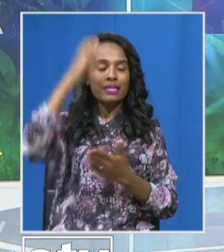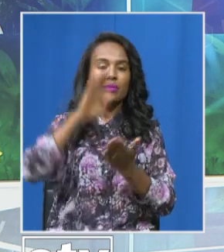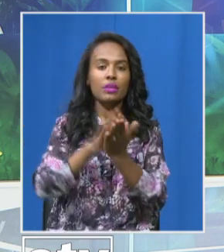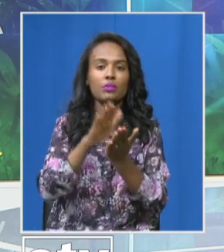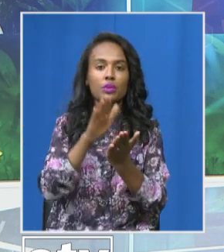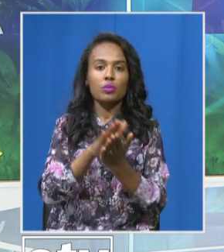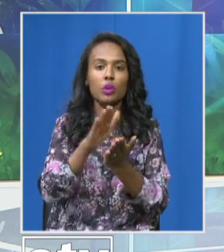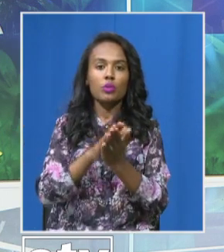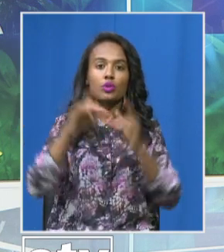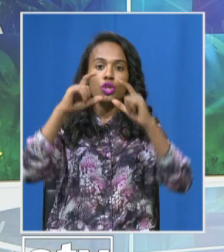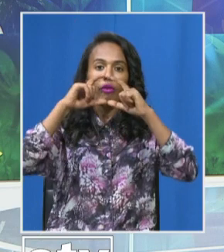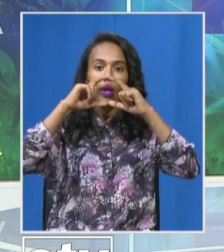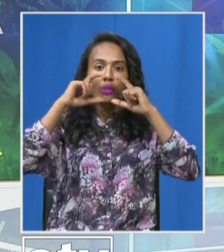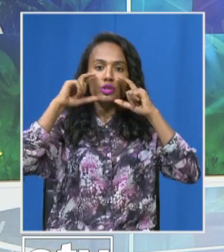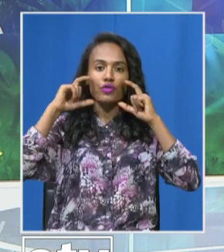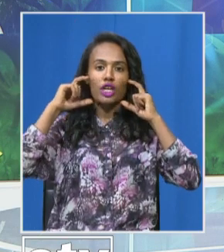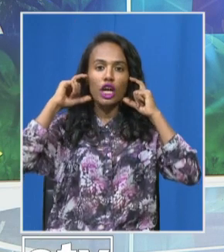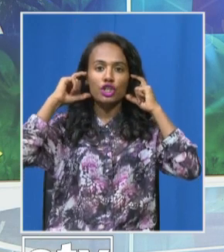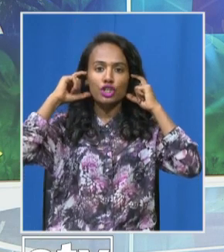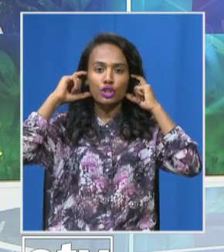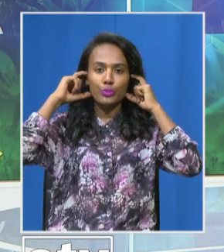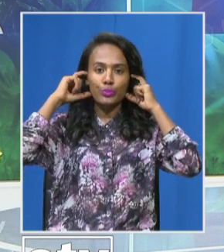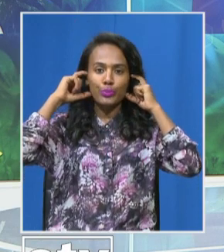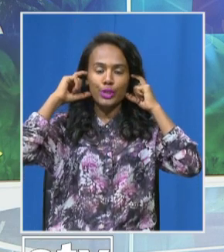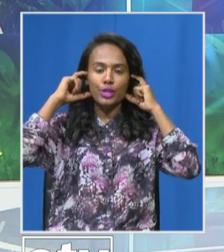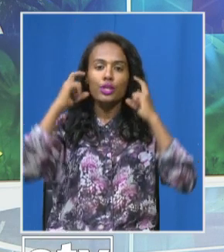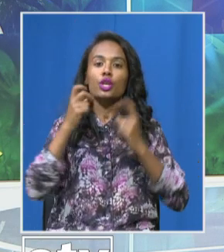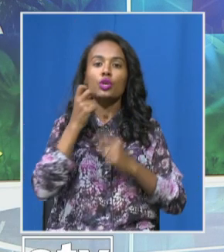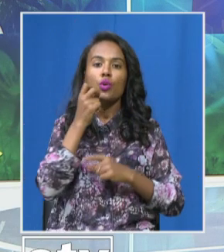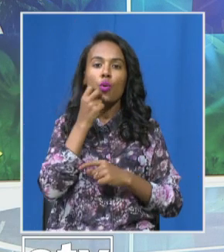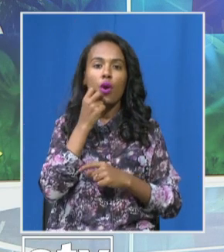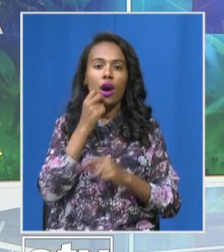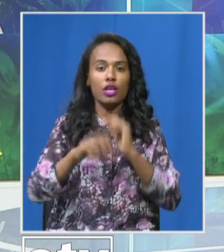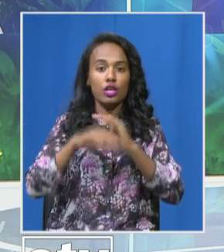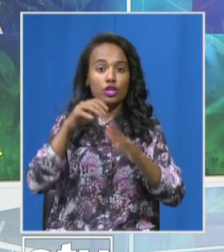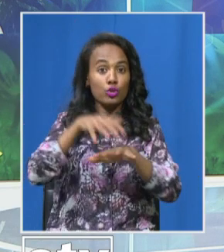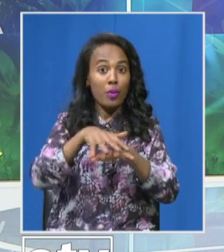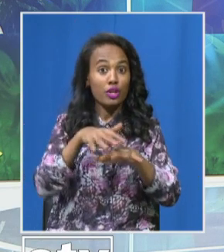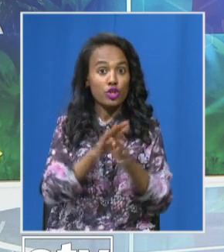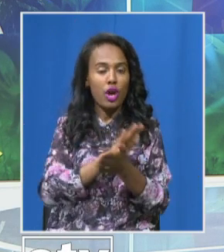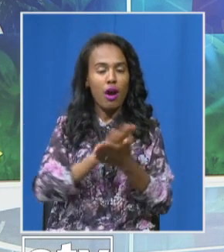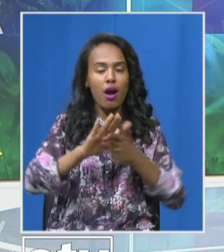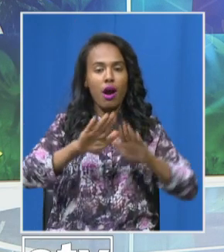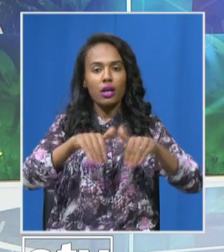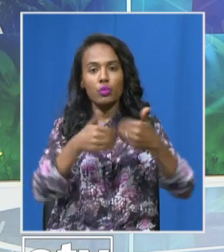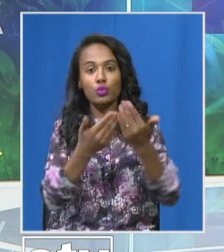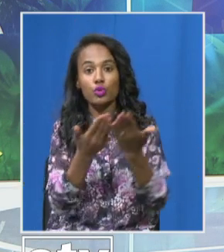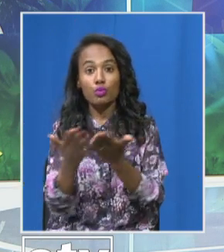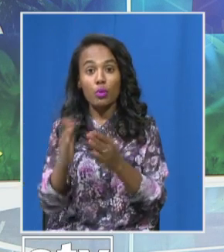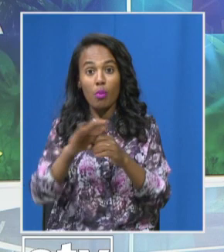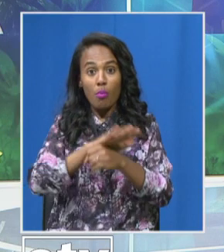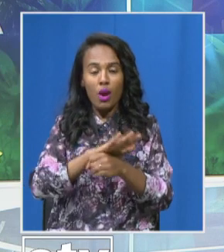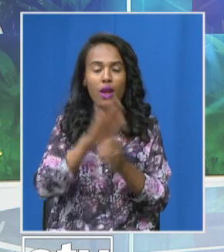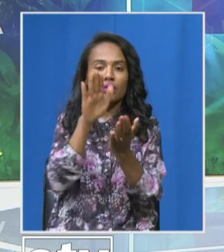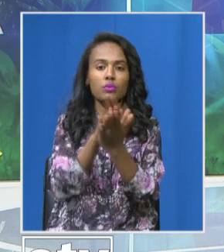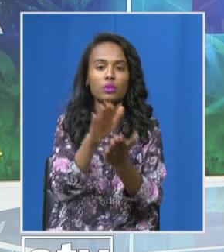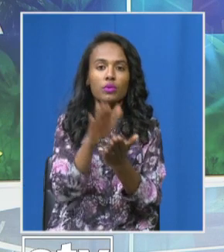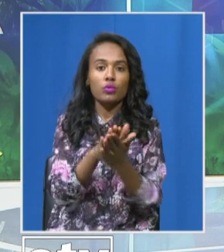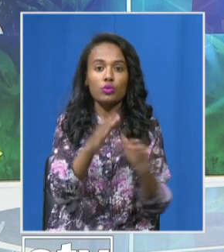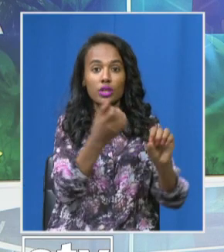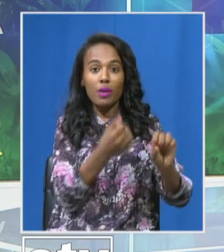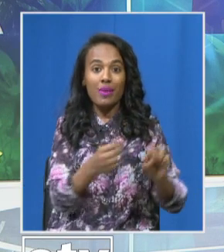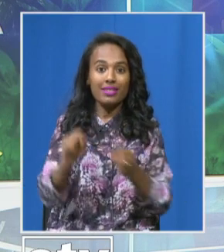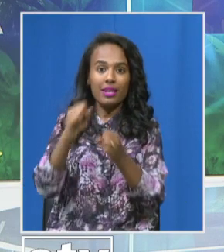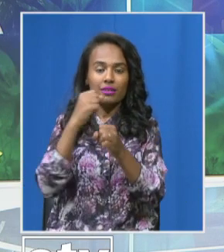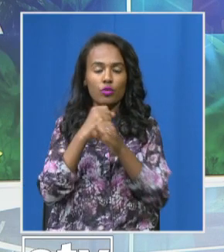በትምህርት ቤቶች የአፍና አፍንጫ መሸፈኛ ጭንብል፣ የውሃና የእጅ ማጽጃ አቅርቦቶችን በማሟላት እንዲሁም ትምህርት ቤቶችን የማጽዳት